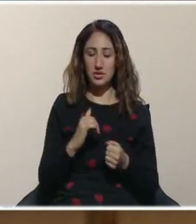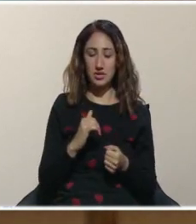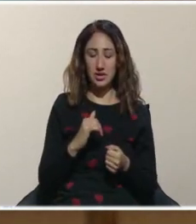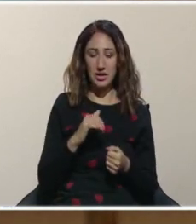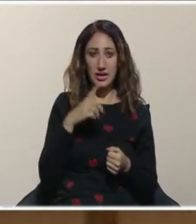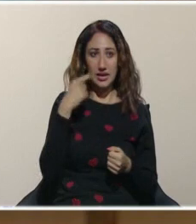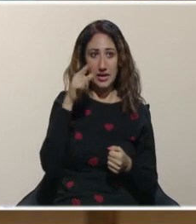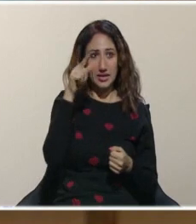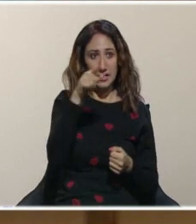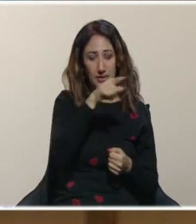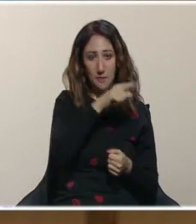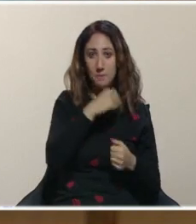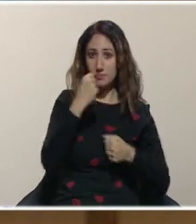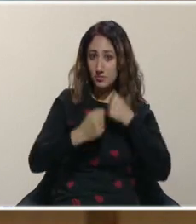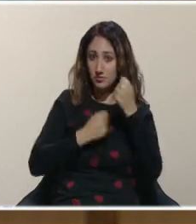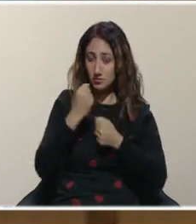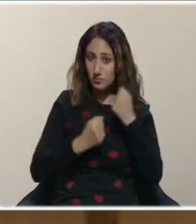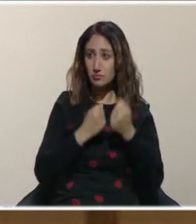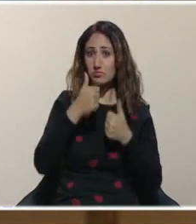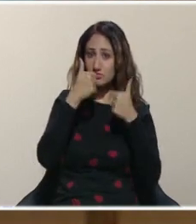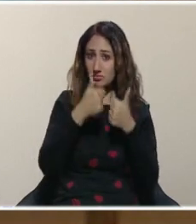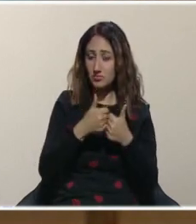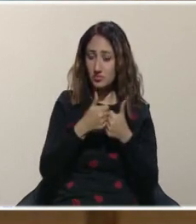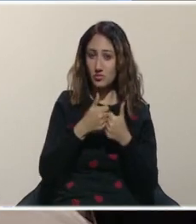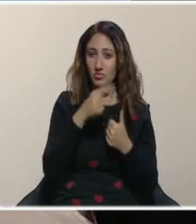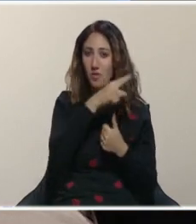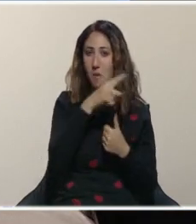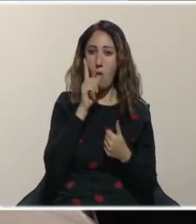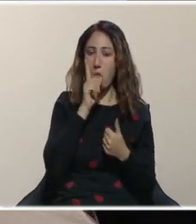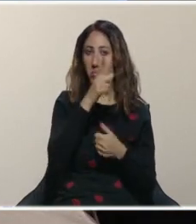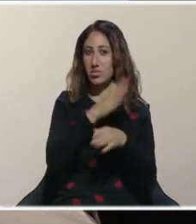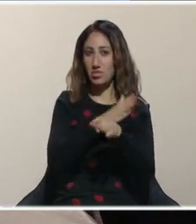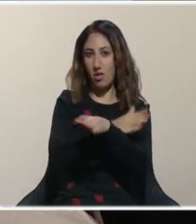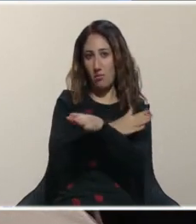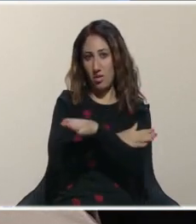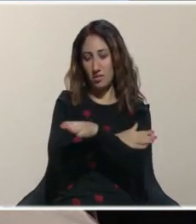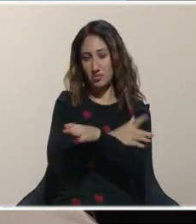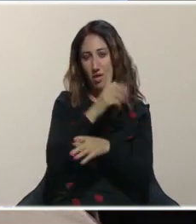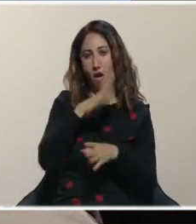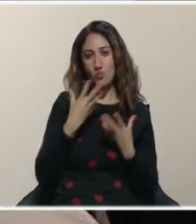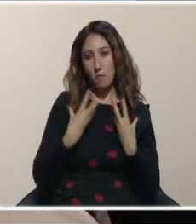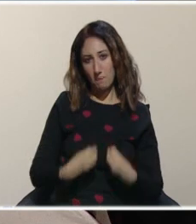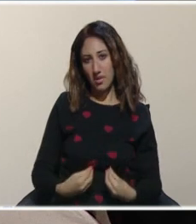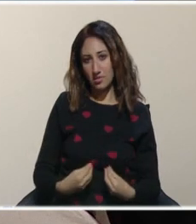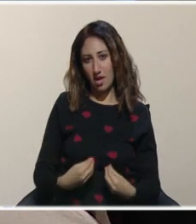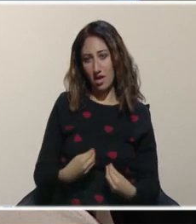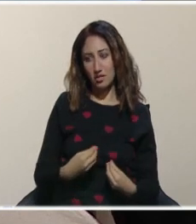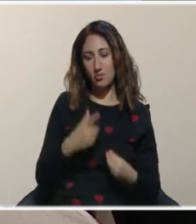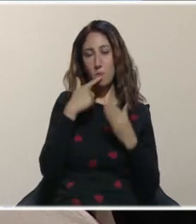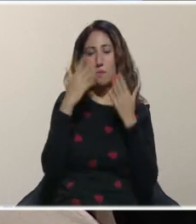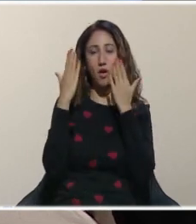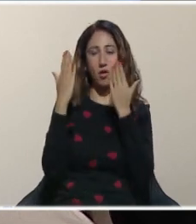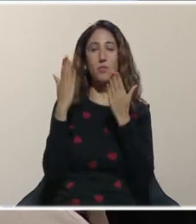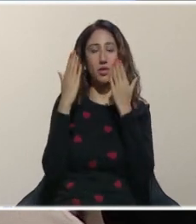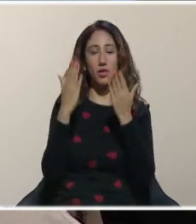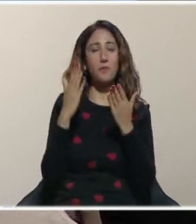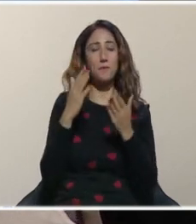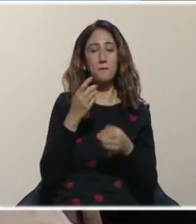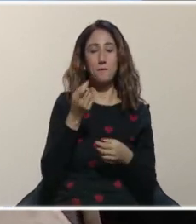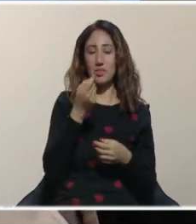هم مجتهدين ومكافحين، لا، عشان هذه السيده العظيمه تستحق كل تبجيل واحترام. انا طالبه من ربنا يبعته لهم